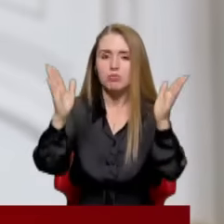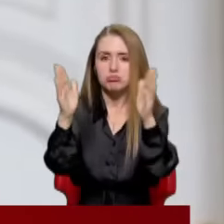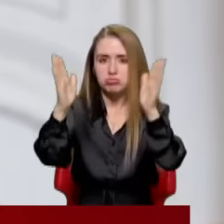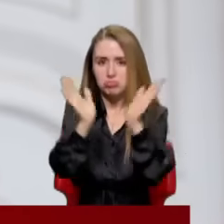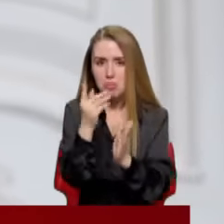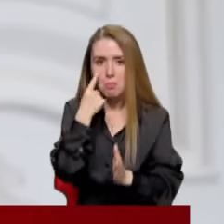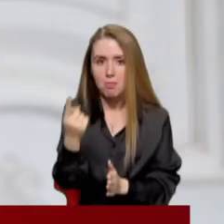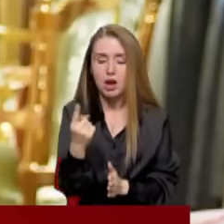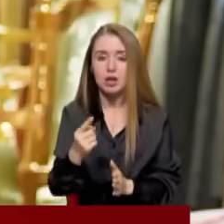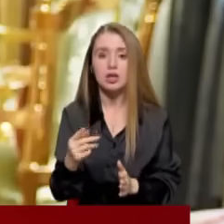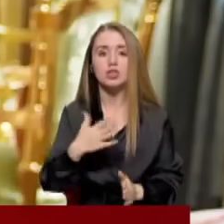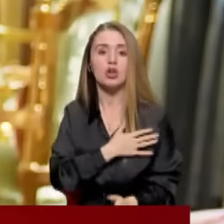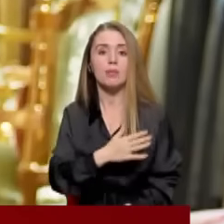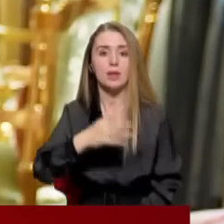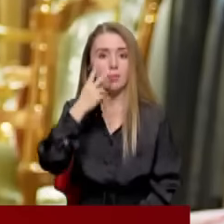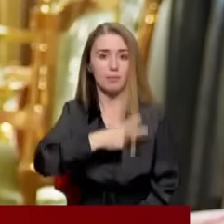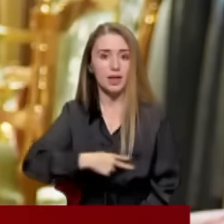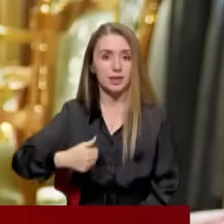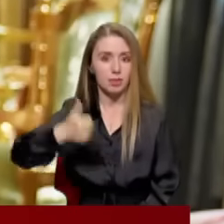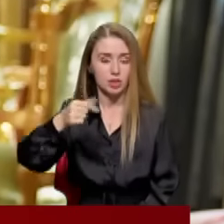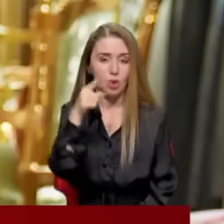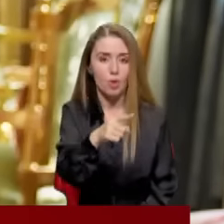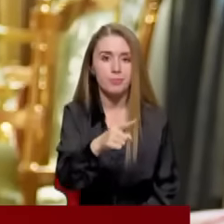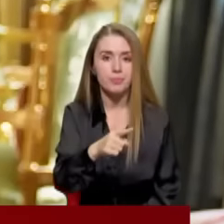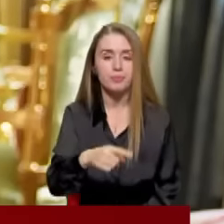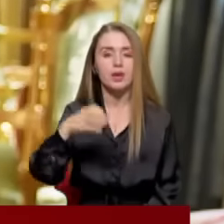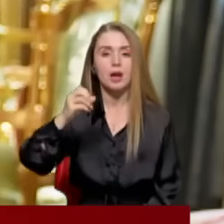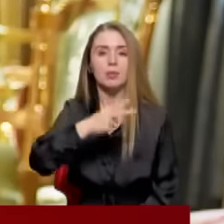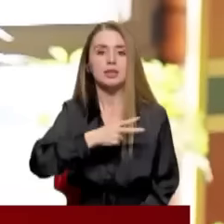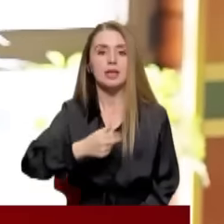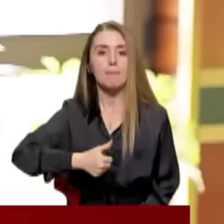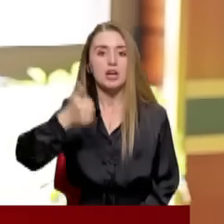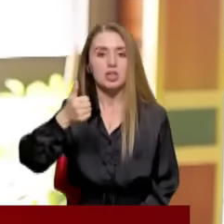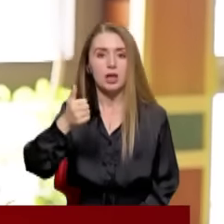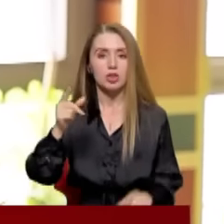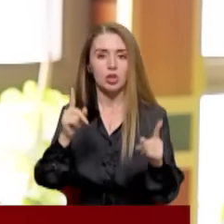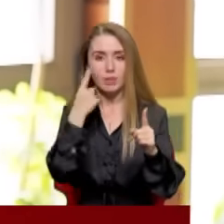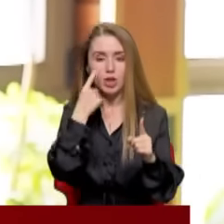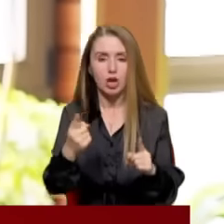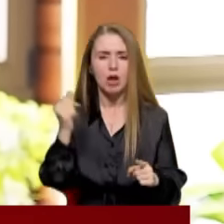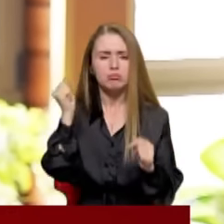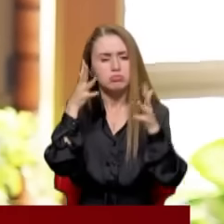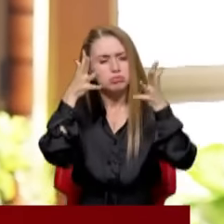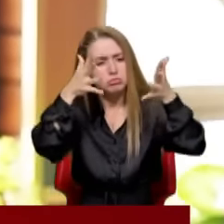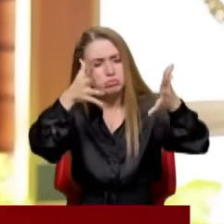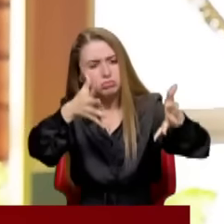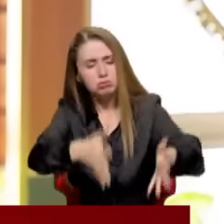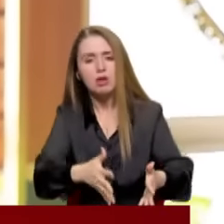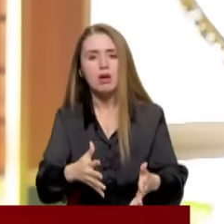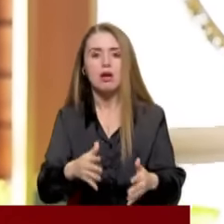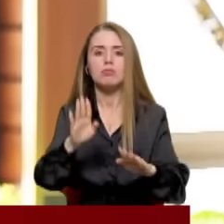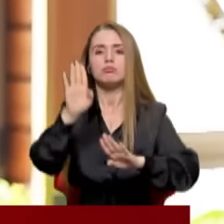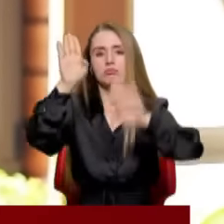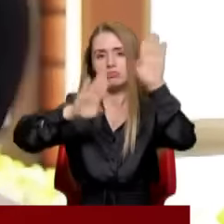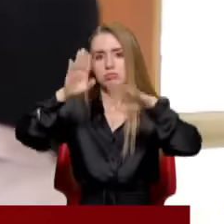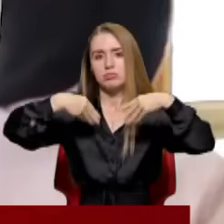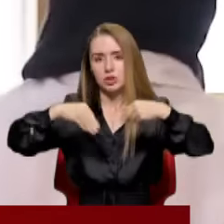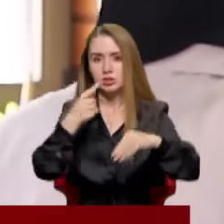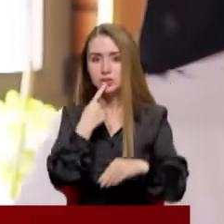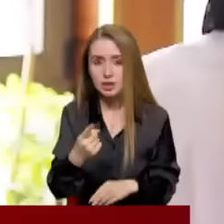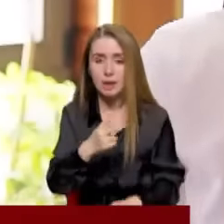aksesuarlar. CHP'li Belediye Başkanı Semih Balaban, AK Partili Başkan döneminde milyonlar harcanan eşyaların açık artırmayla